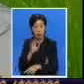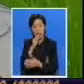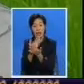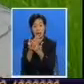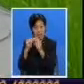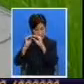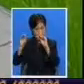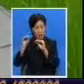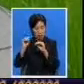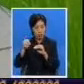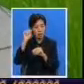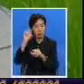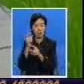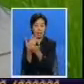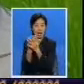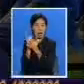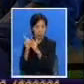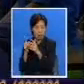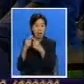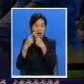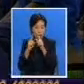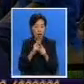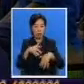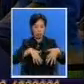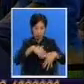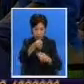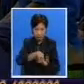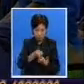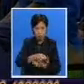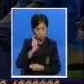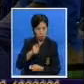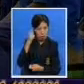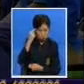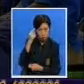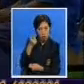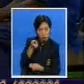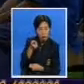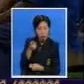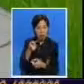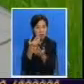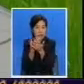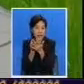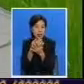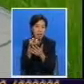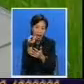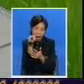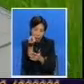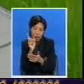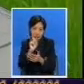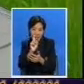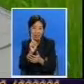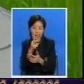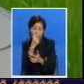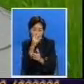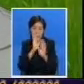ไม่ว่าจะความชื้นเท่าไหร ่ แต่ว่าพี่น้องจะได้อิงได้นะครับแล้วก็ไม่ถูกเอารัดเอาเปรียบพูดกันง่ายๆนะครับดูกันเห็นๆประการถัดมาเนี่ย